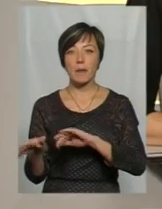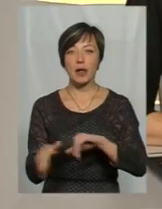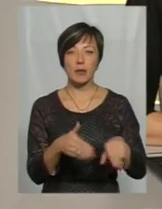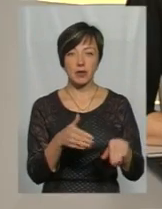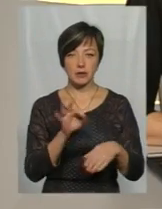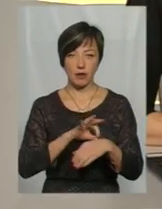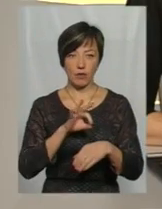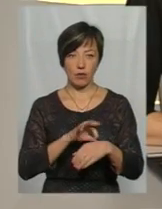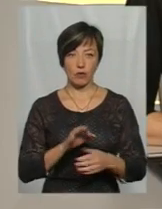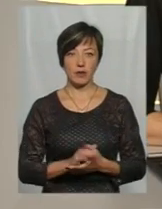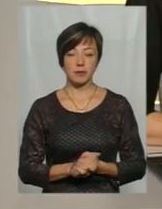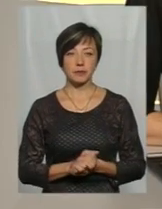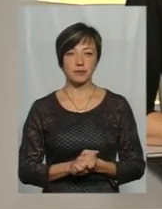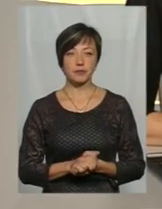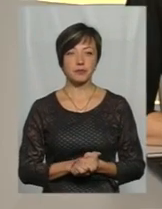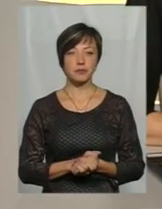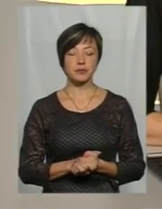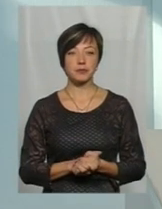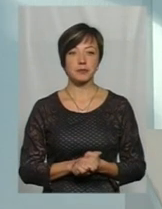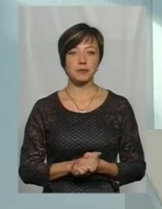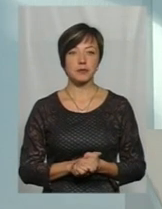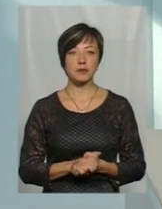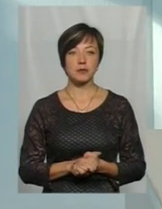безсимптомний перебіг захворювання. І